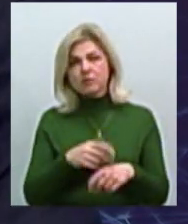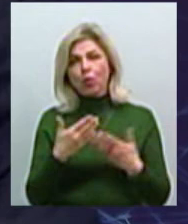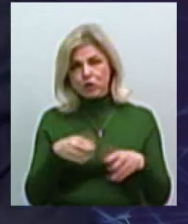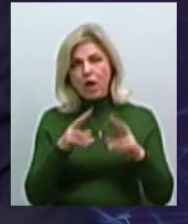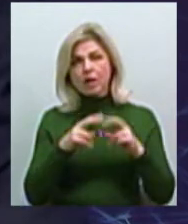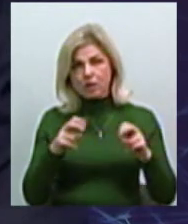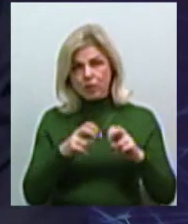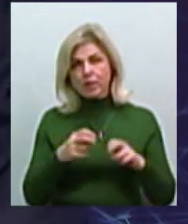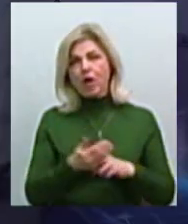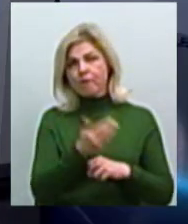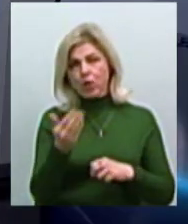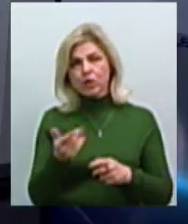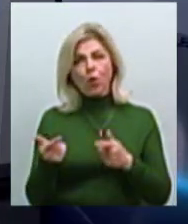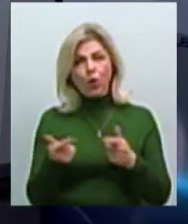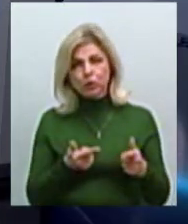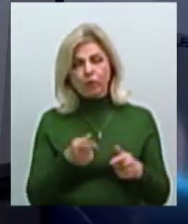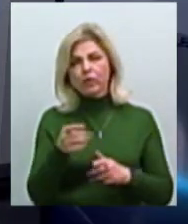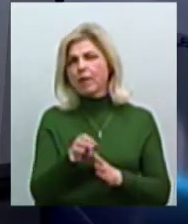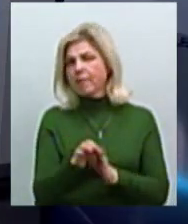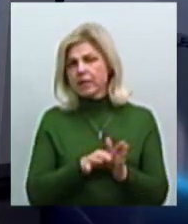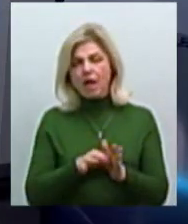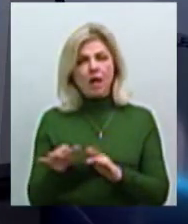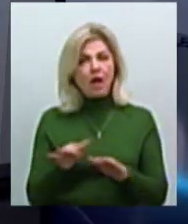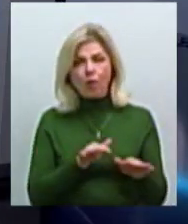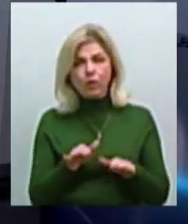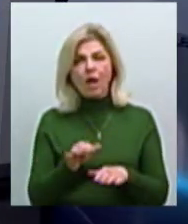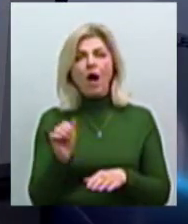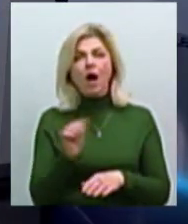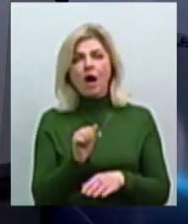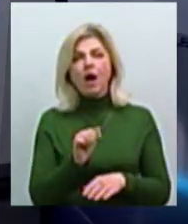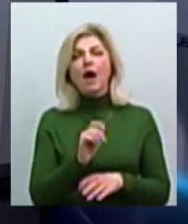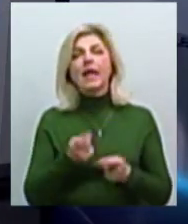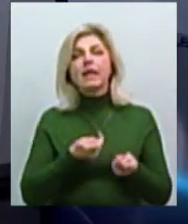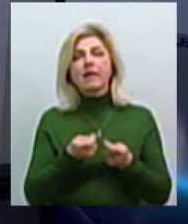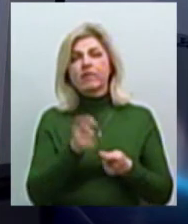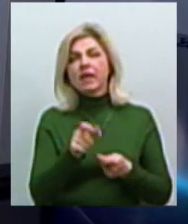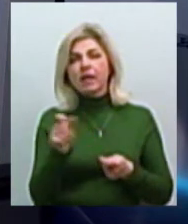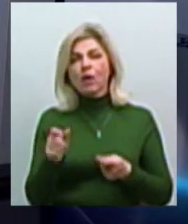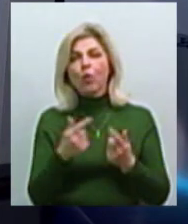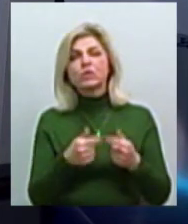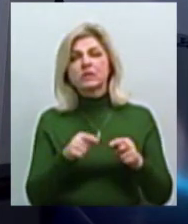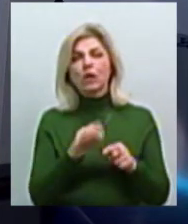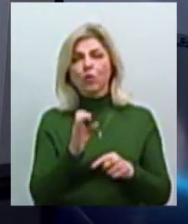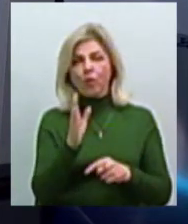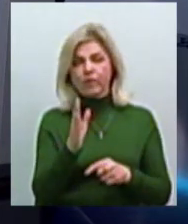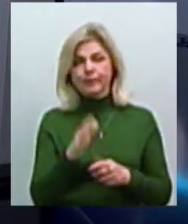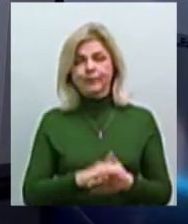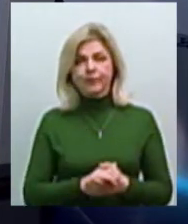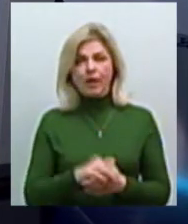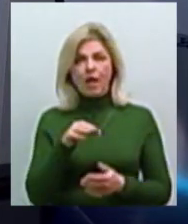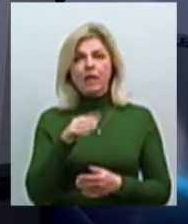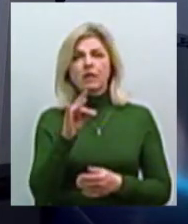що вони готові, вони миттєво реагують. Травень, а керівники установ? Травень дав